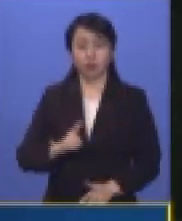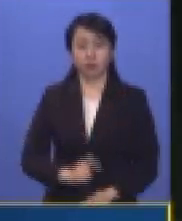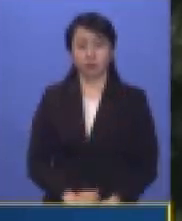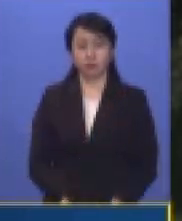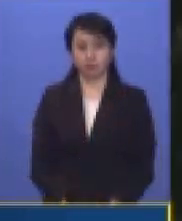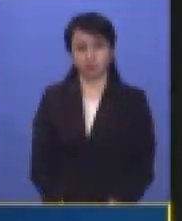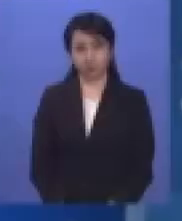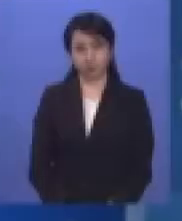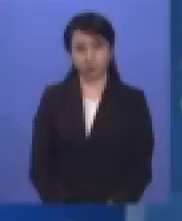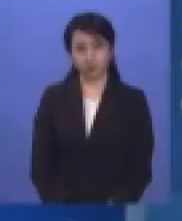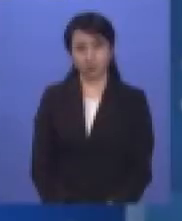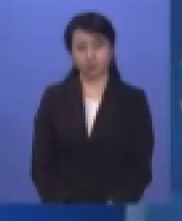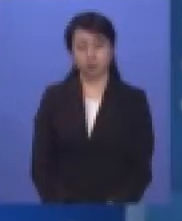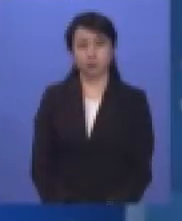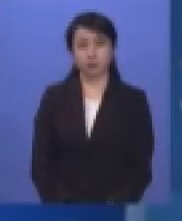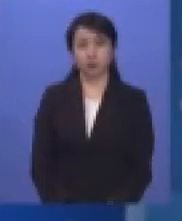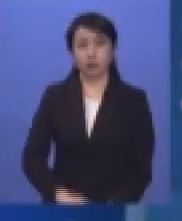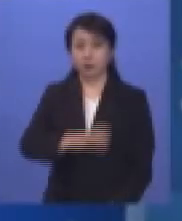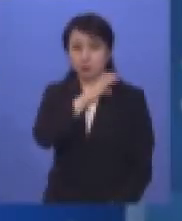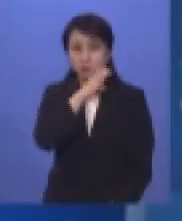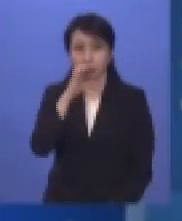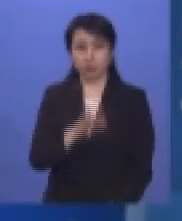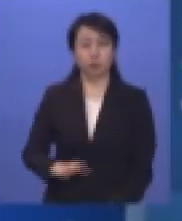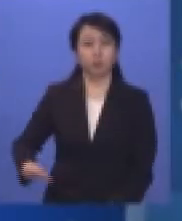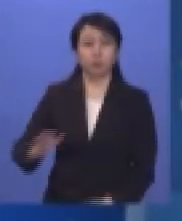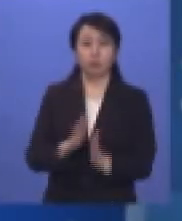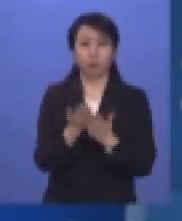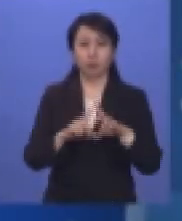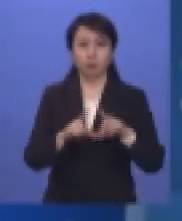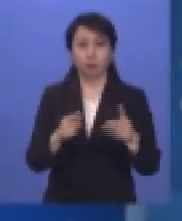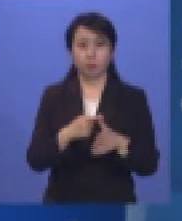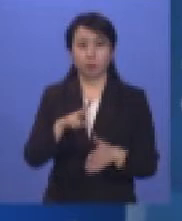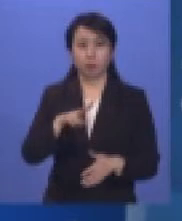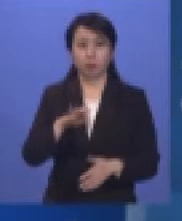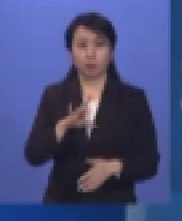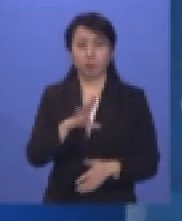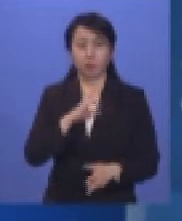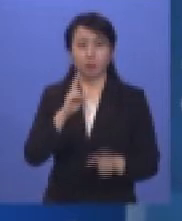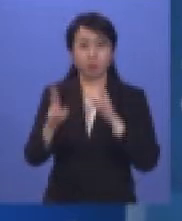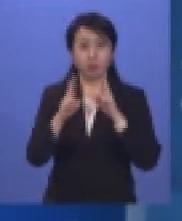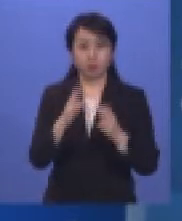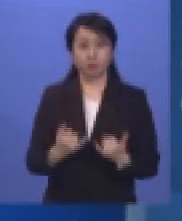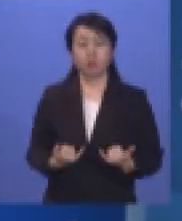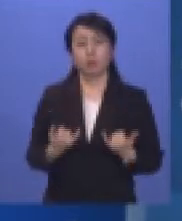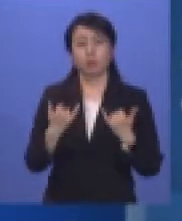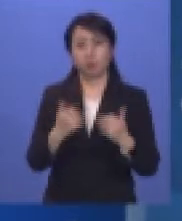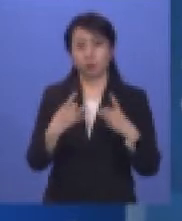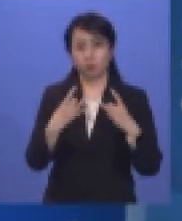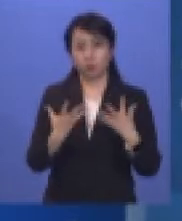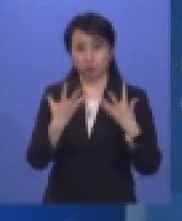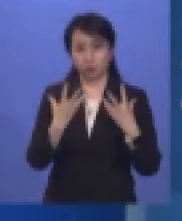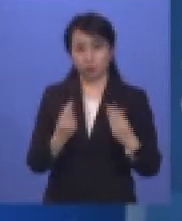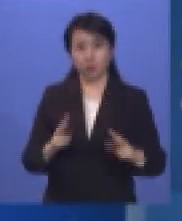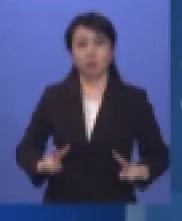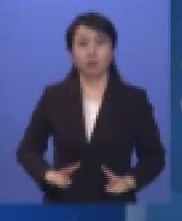миллиона тенге. В Североказахстанской областной библиотеке имени Сабита Муканова прошла пресс-конференция,